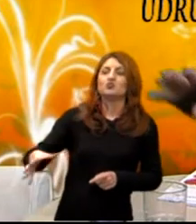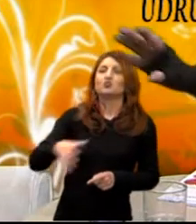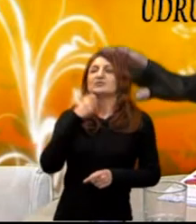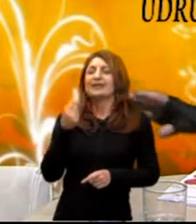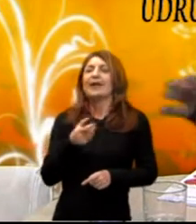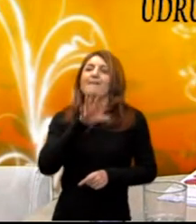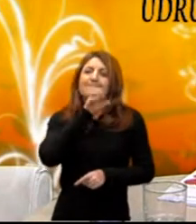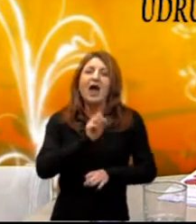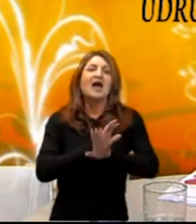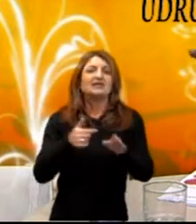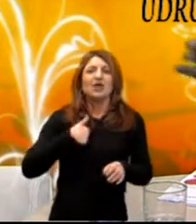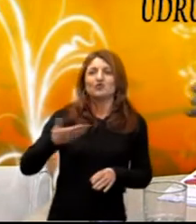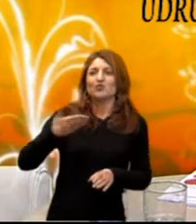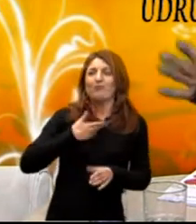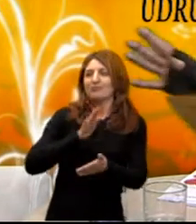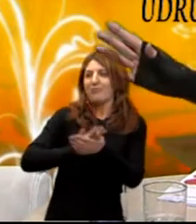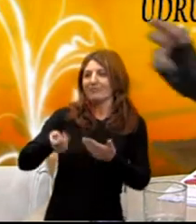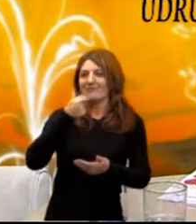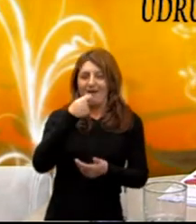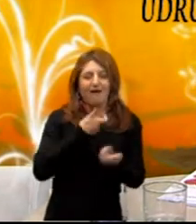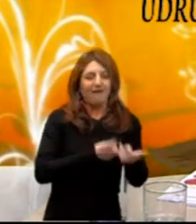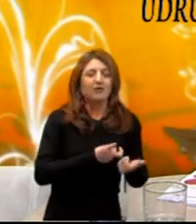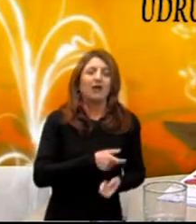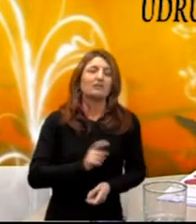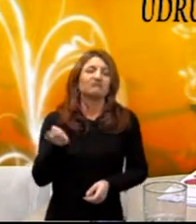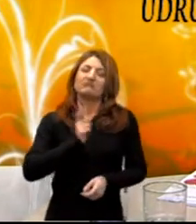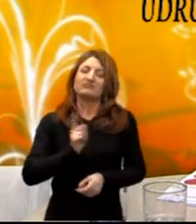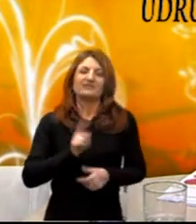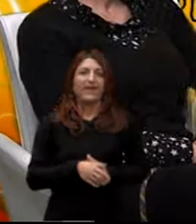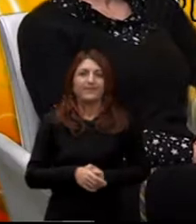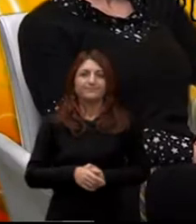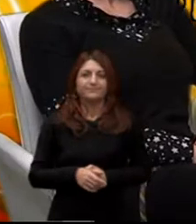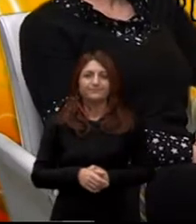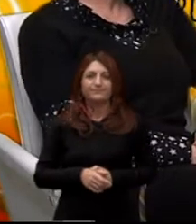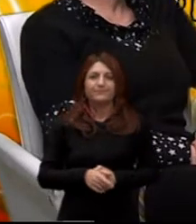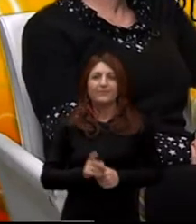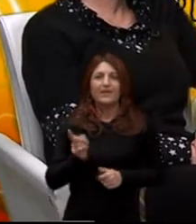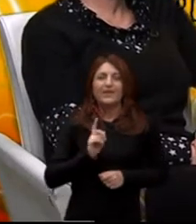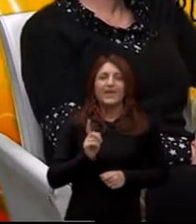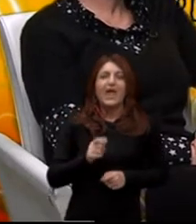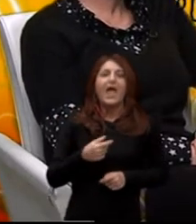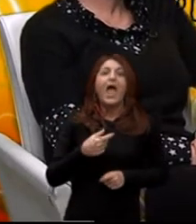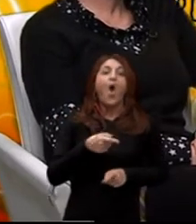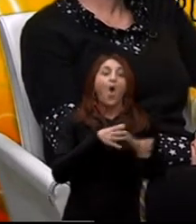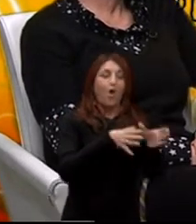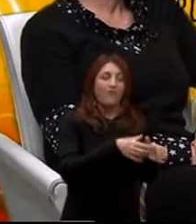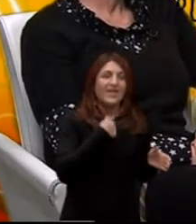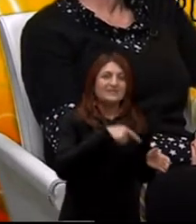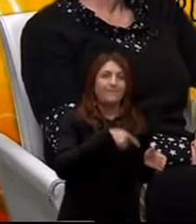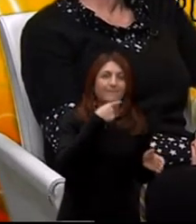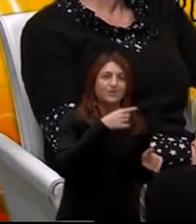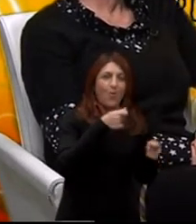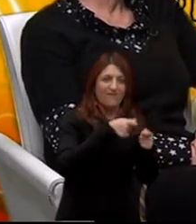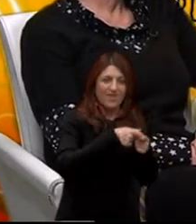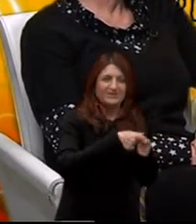nekog, jel? Da mi je sve plaćeno, sve mogu, pa ja mogu. Ne, ovo sam ja pričao znači za korisnike, osobe s invaliditetom. Dobro. A što se